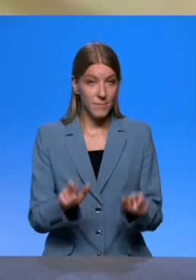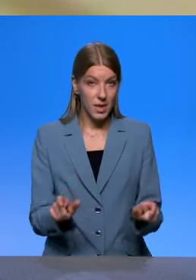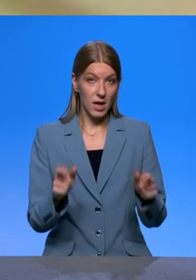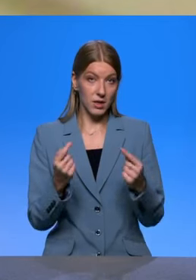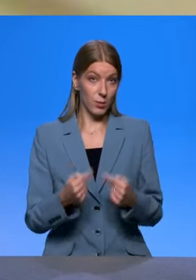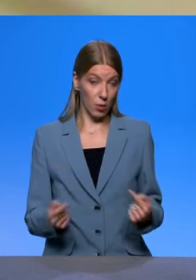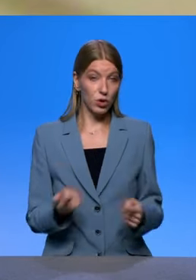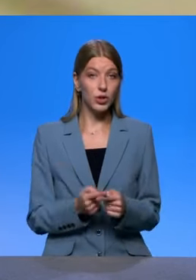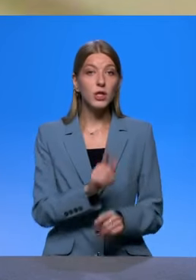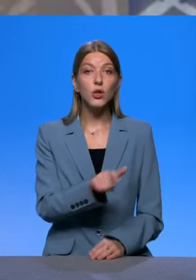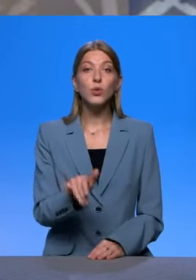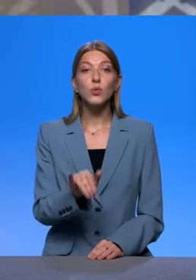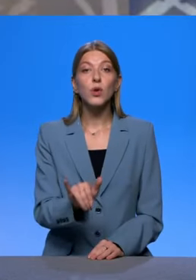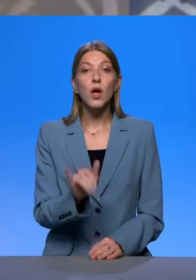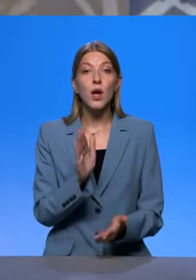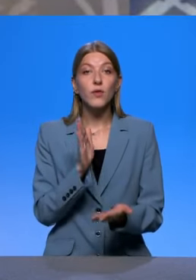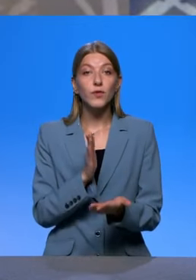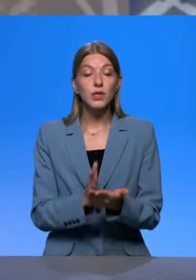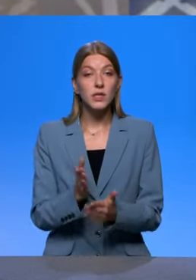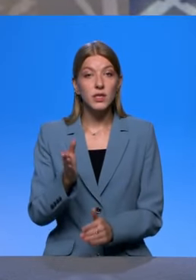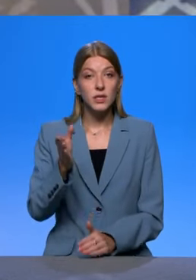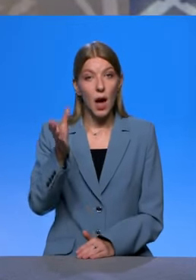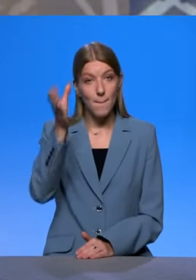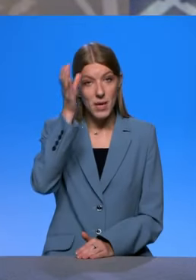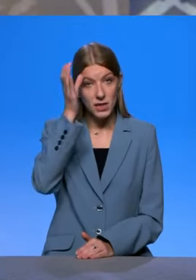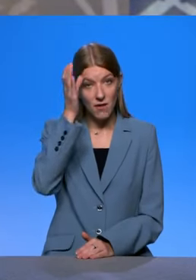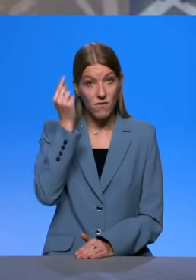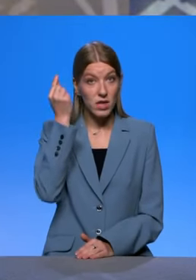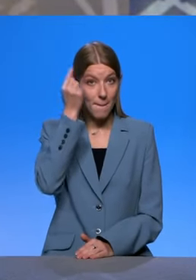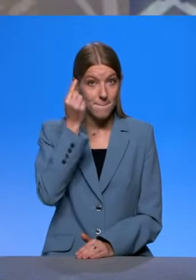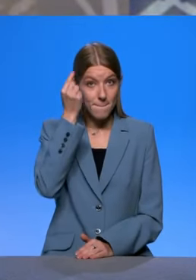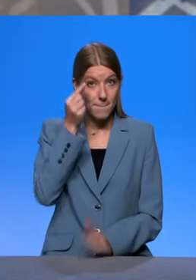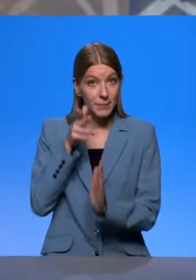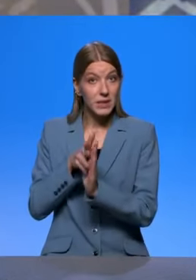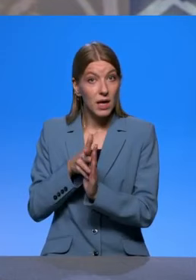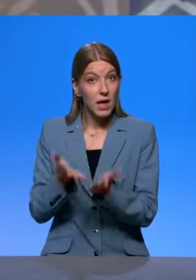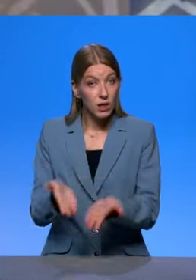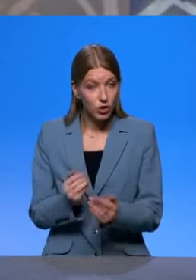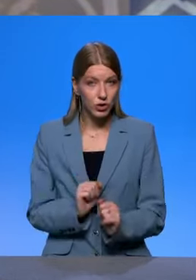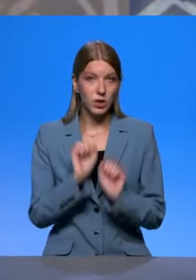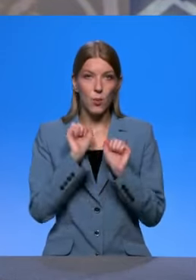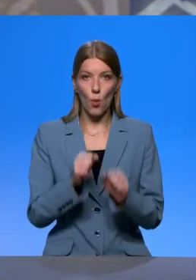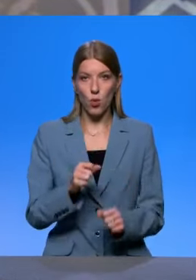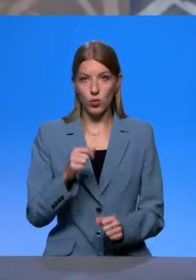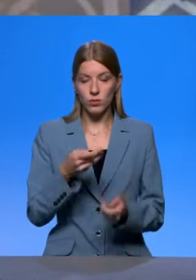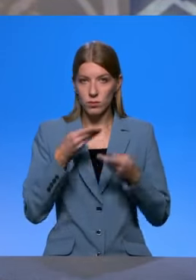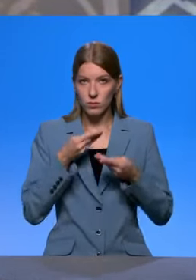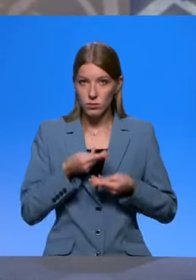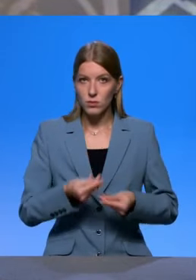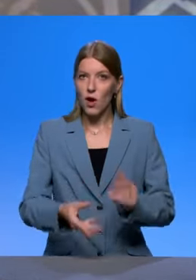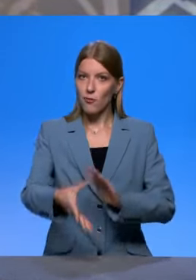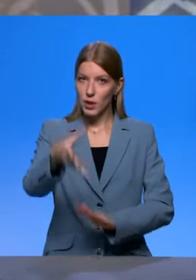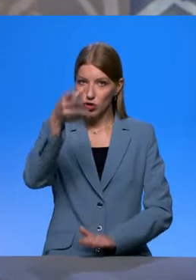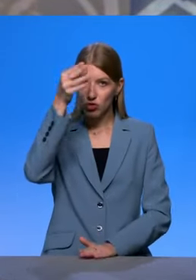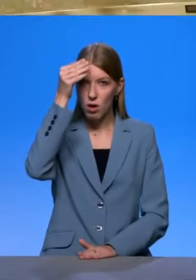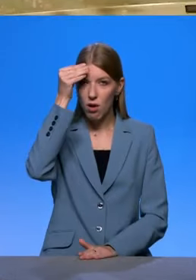это люди с психологическим образованием, которые способны производить впечатление, как-то включать человека